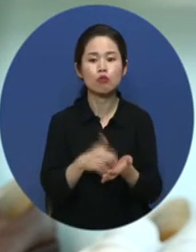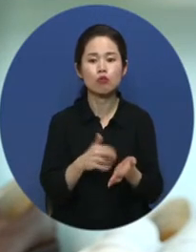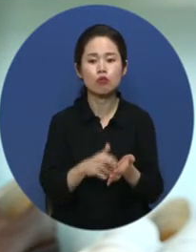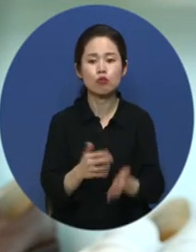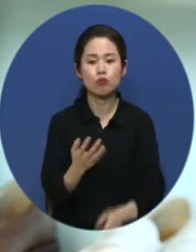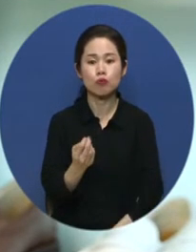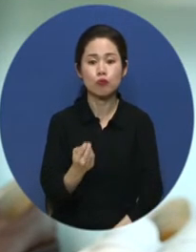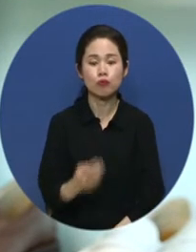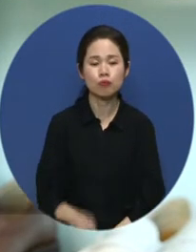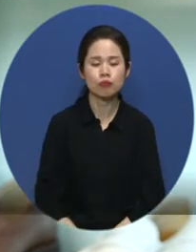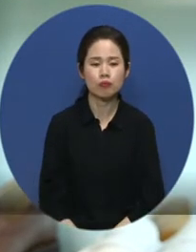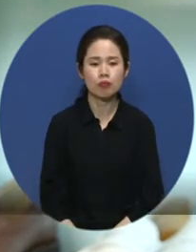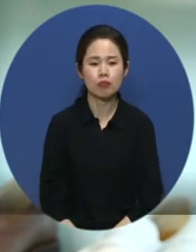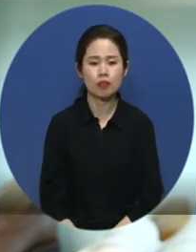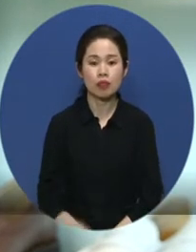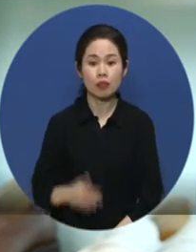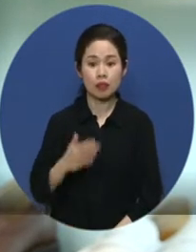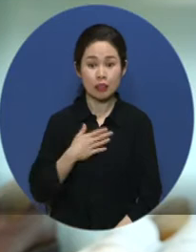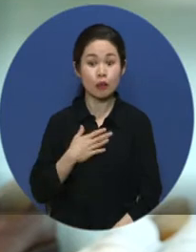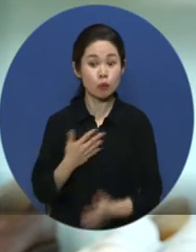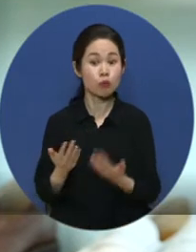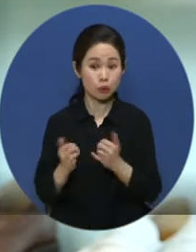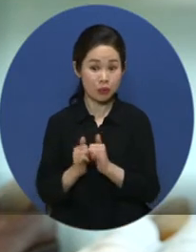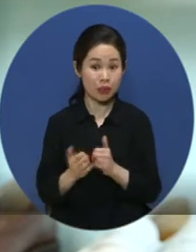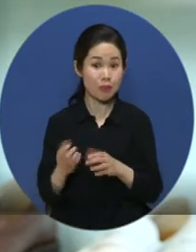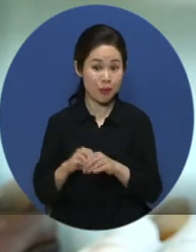장애인 근로자는 저도 근로자에 속하니까